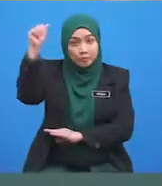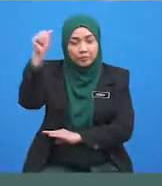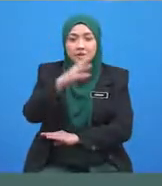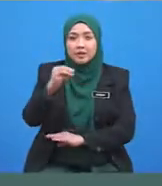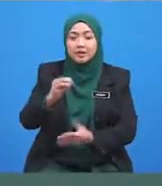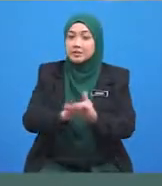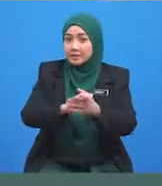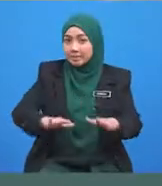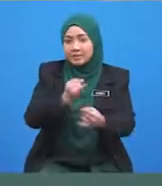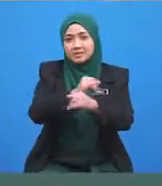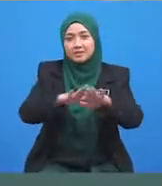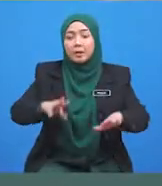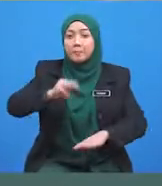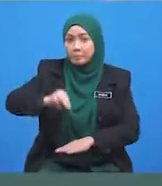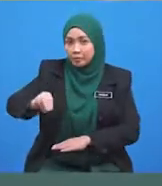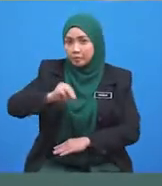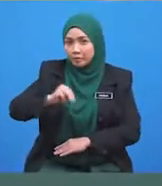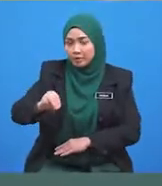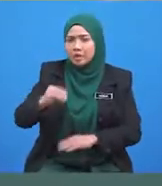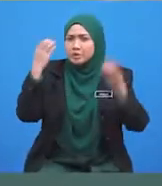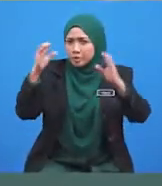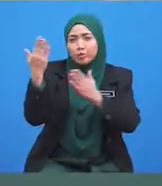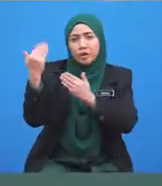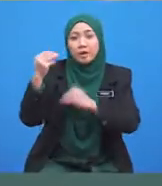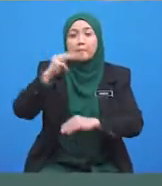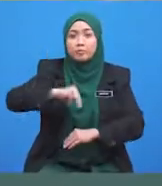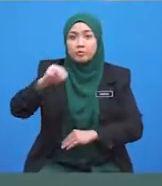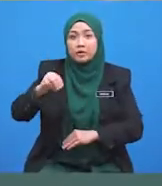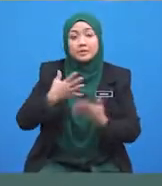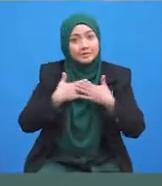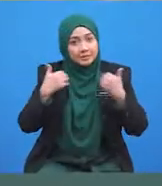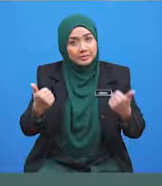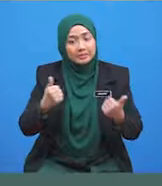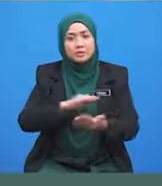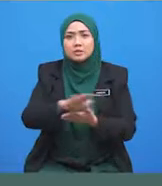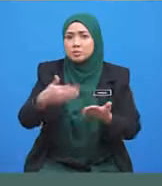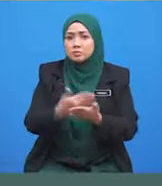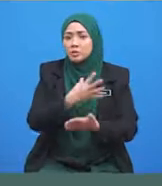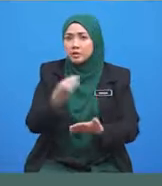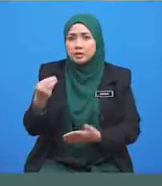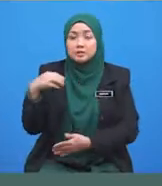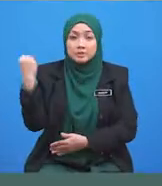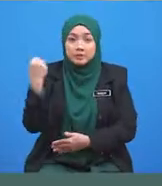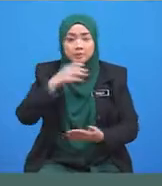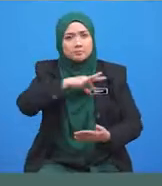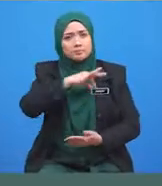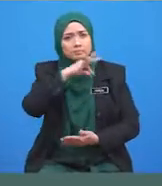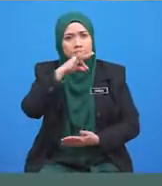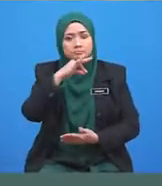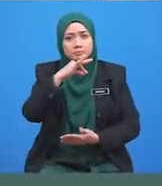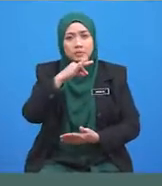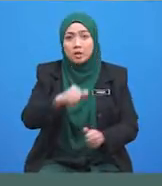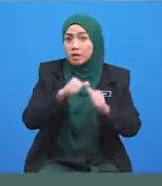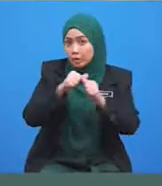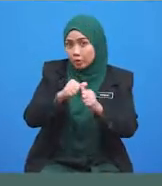Assalamualaikum dan selamat sejahtera murid-murid. Cikgu harap murid-murid sihat semuanya dan sentiasa bersemangat dalam